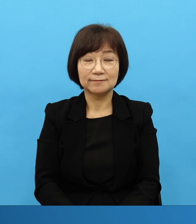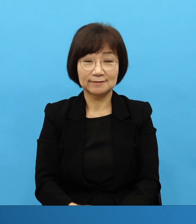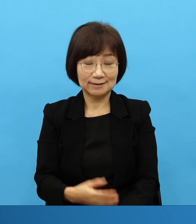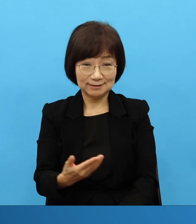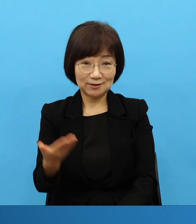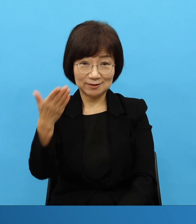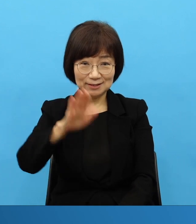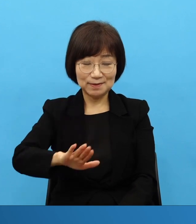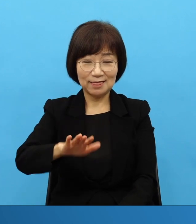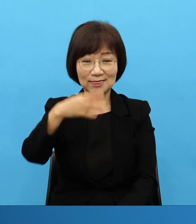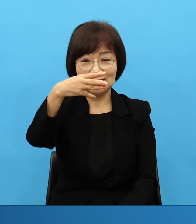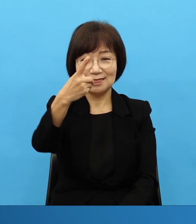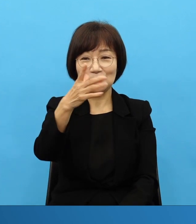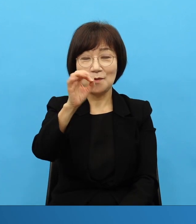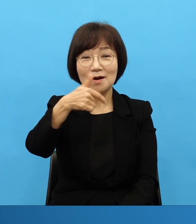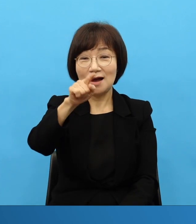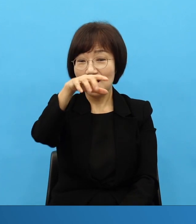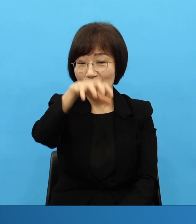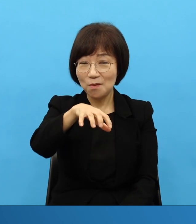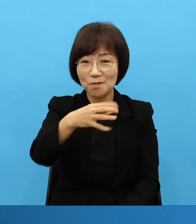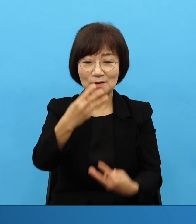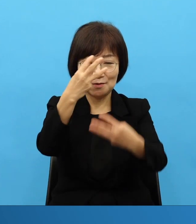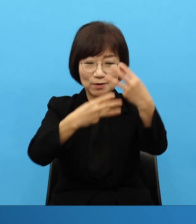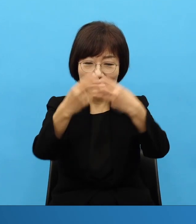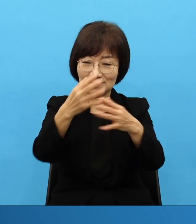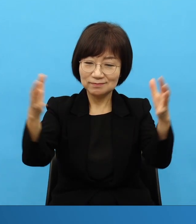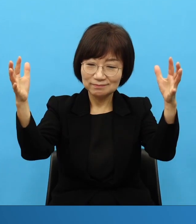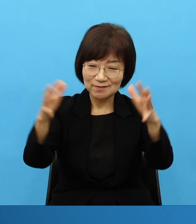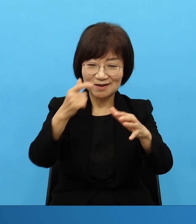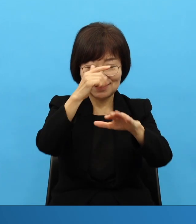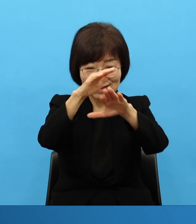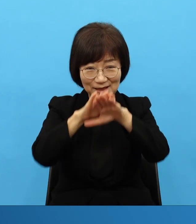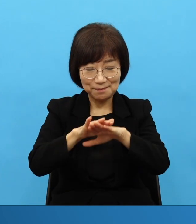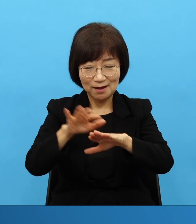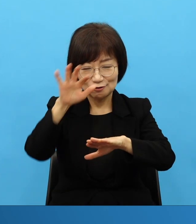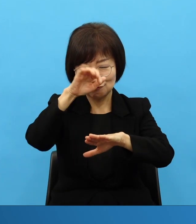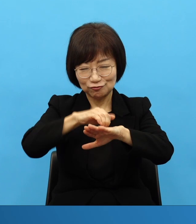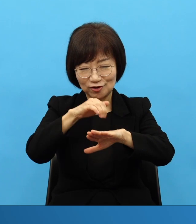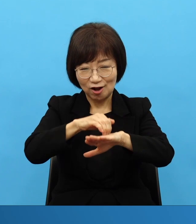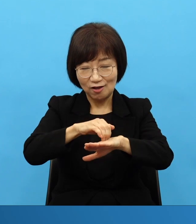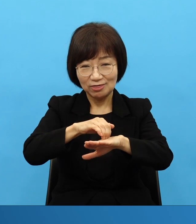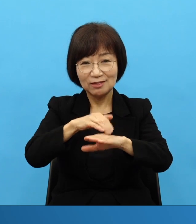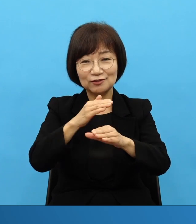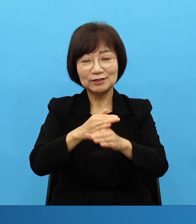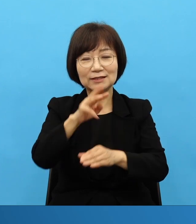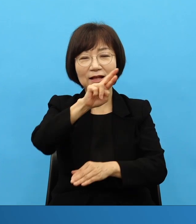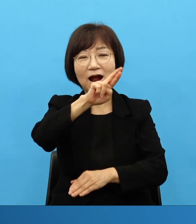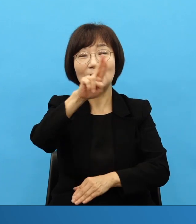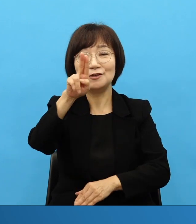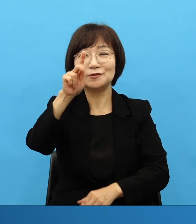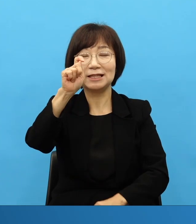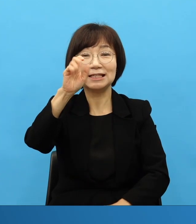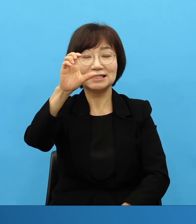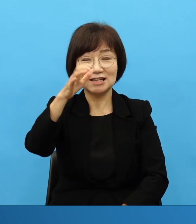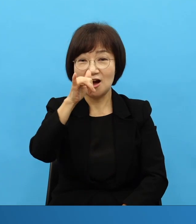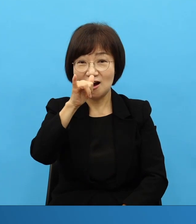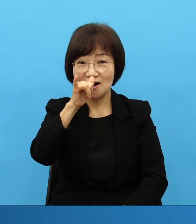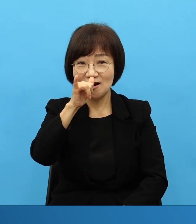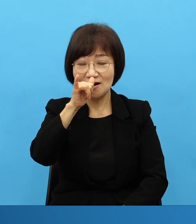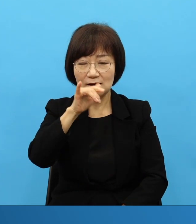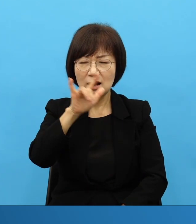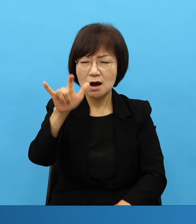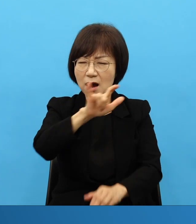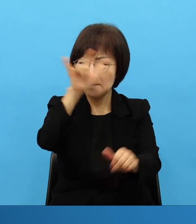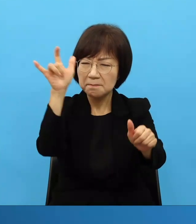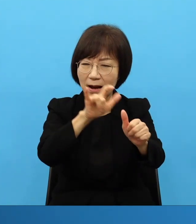하지만 통가에도 렘넌트들이 예배하고 훈련받는 RUTC가 있어. 코로나 때는